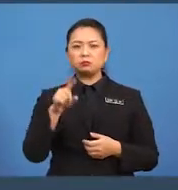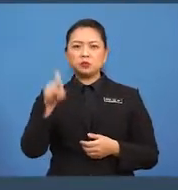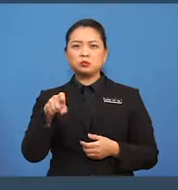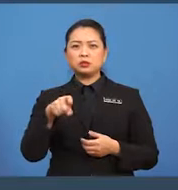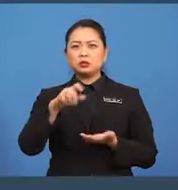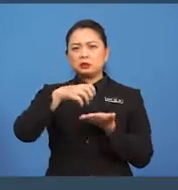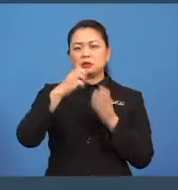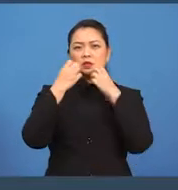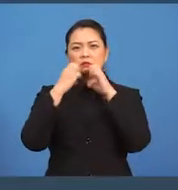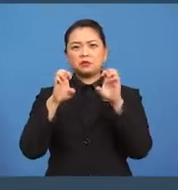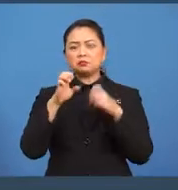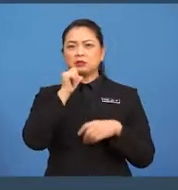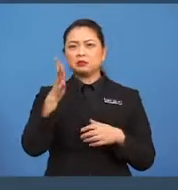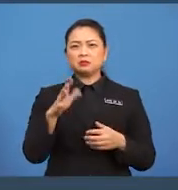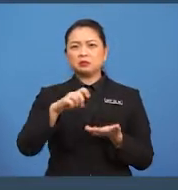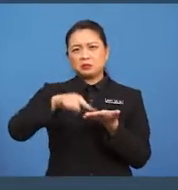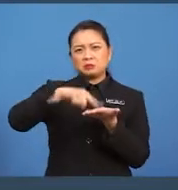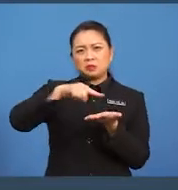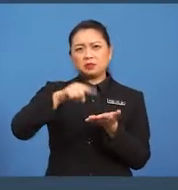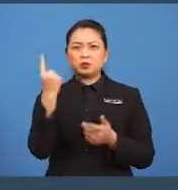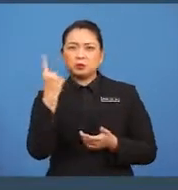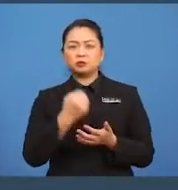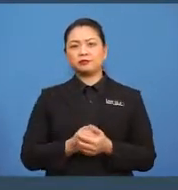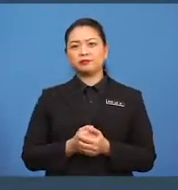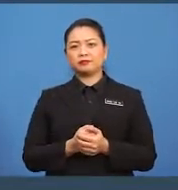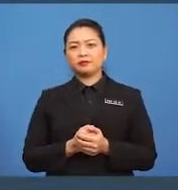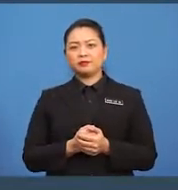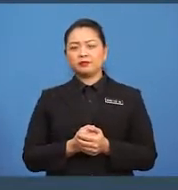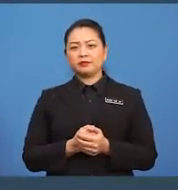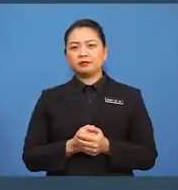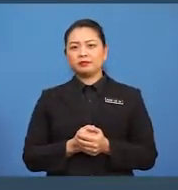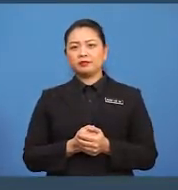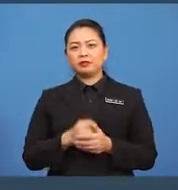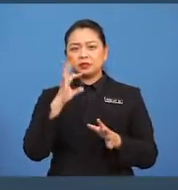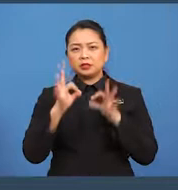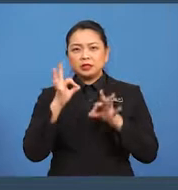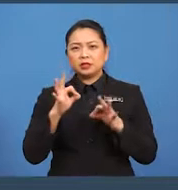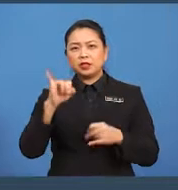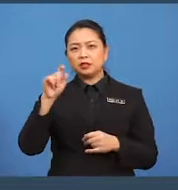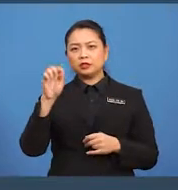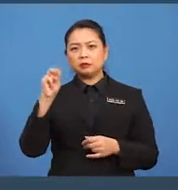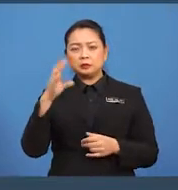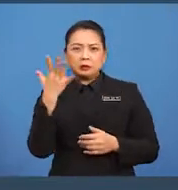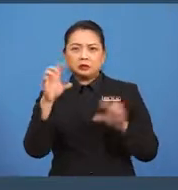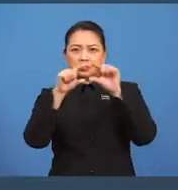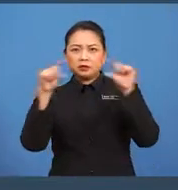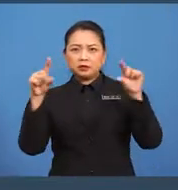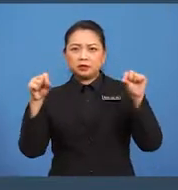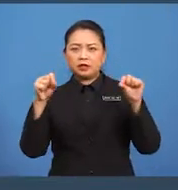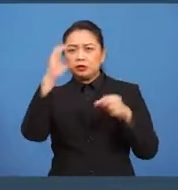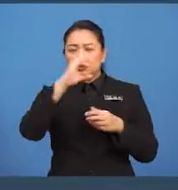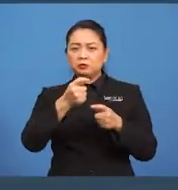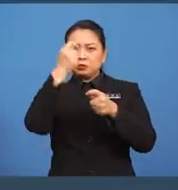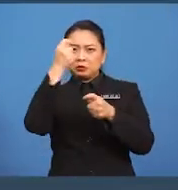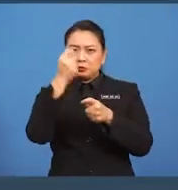dalam senarai satu persatu. Yang kedua, sekiranya item tiada dalam senarai, carian